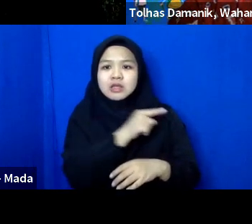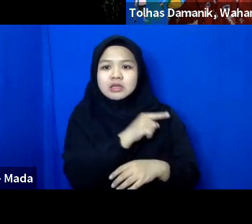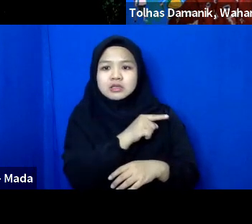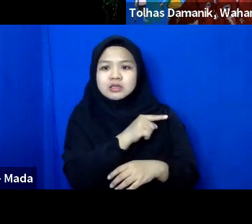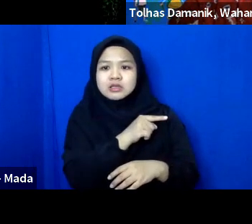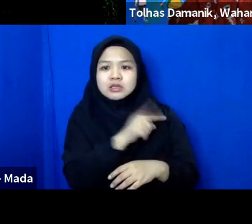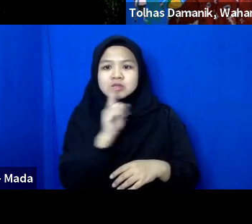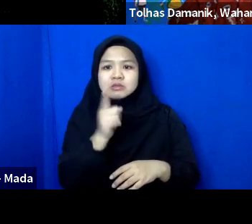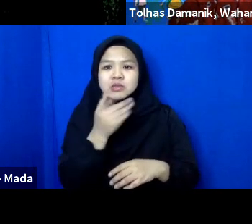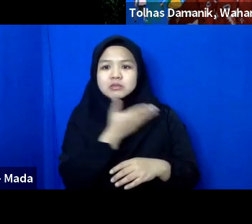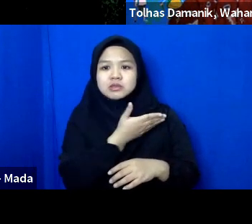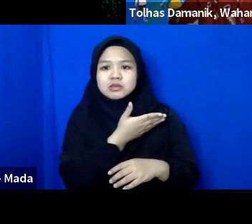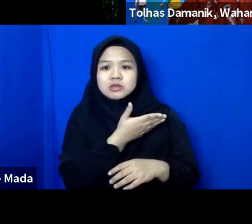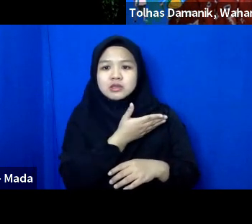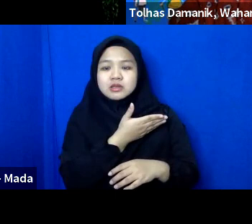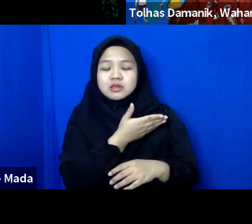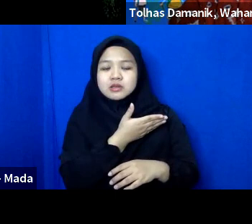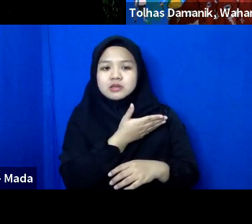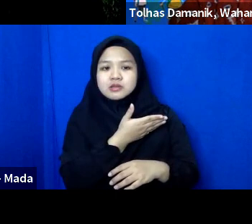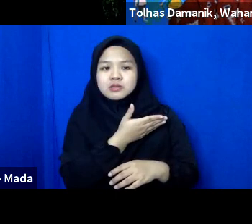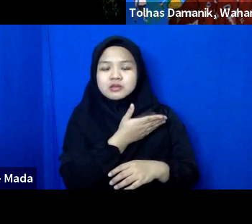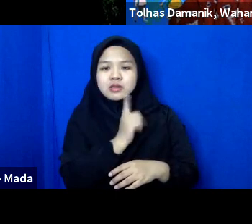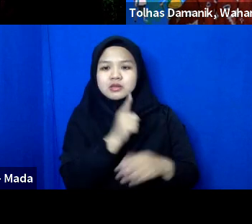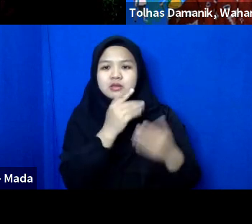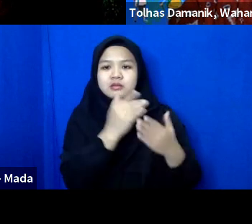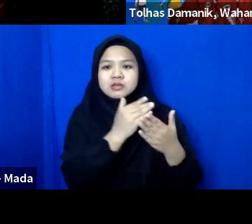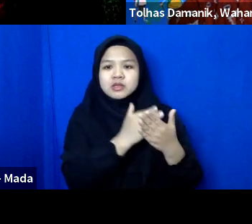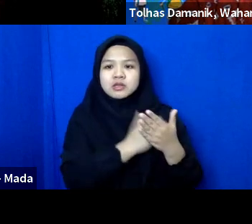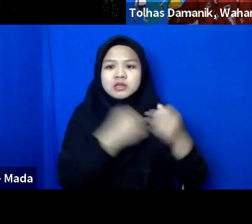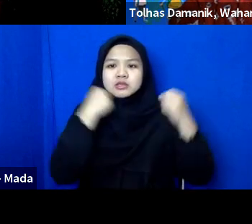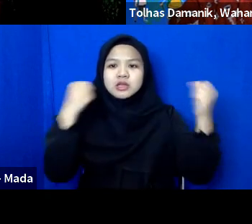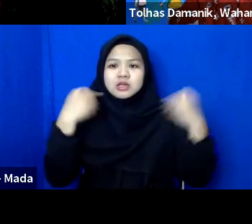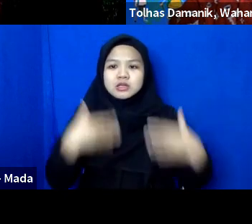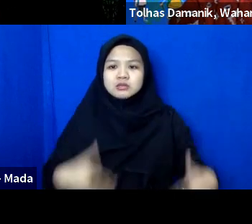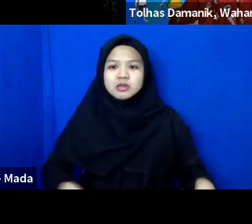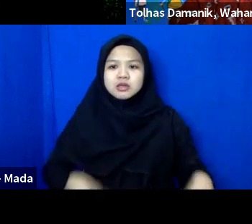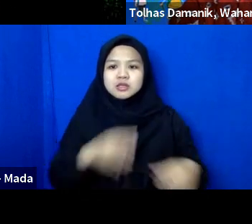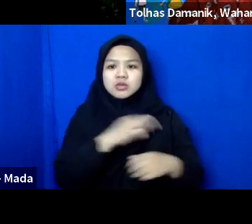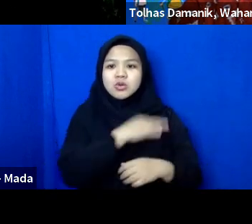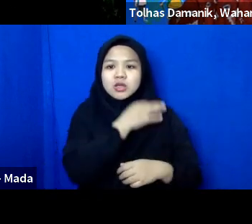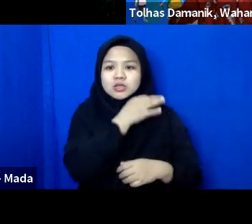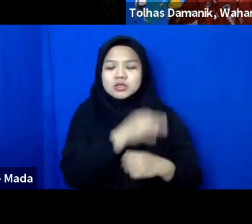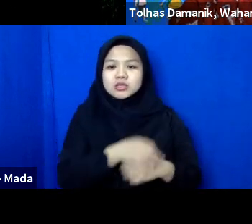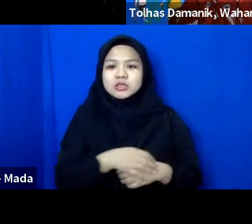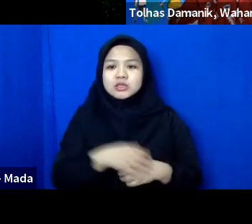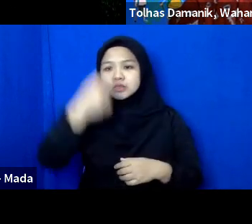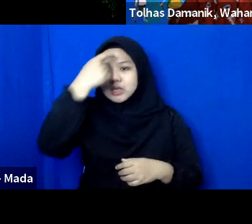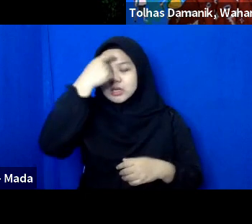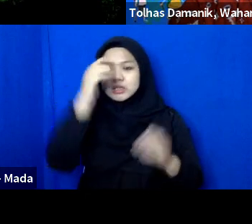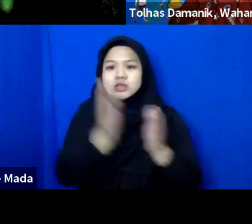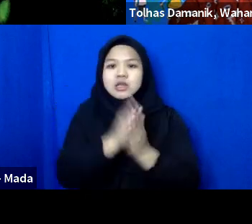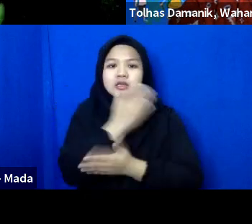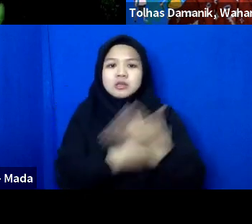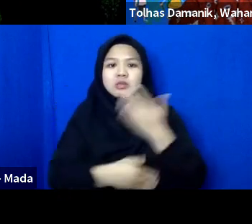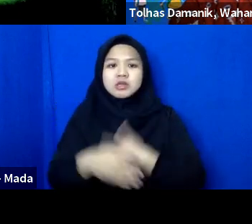Karena disana persyaratan sehat jasmani rohani sakit dan desa berhasil